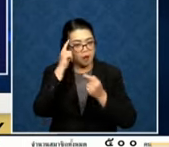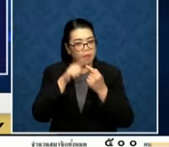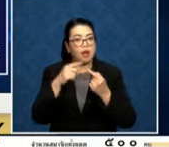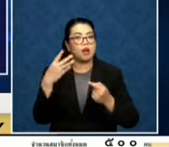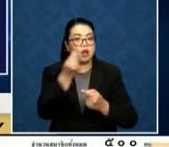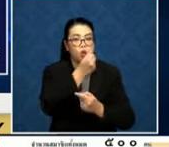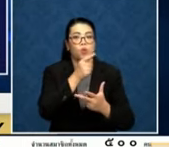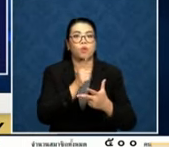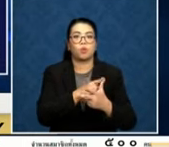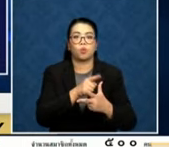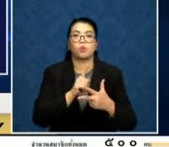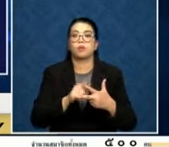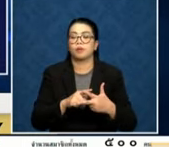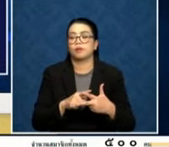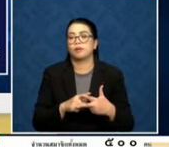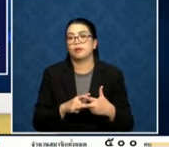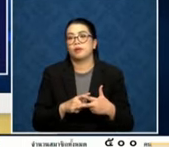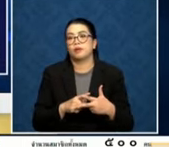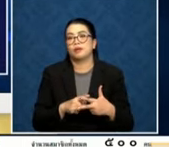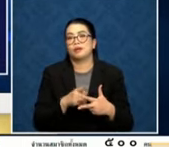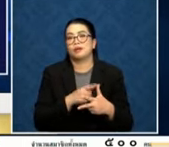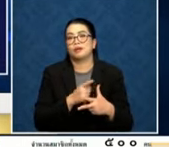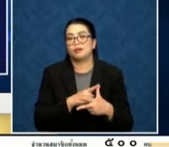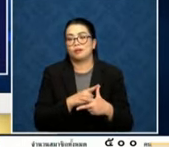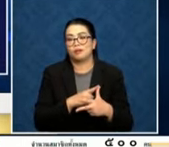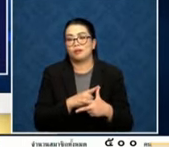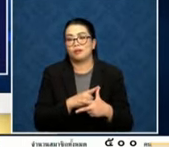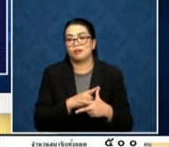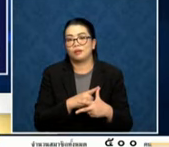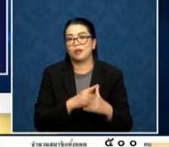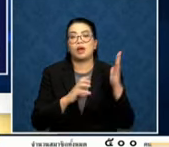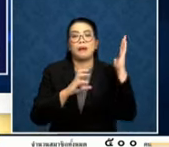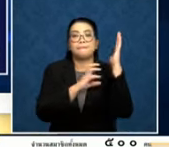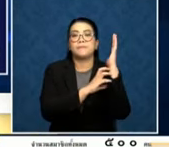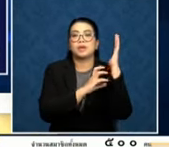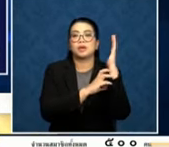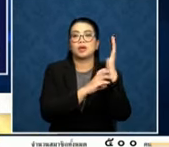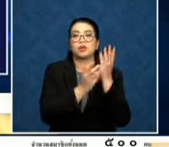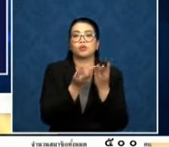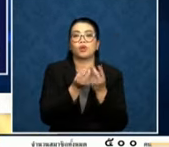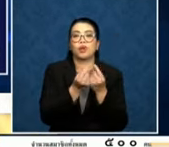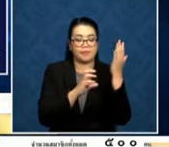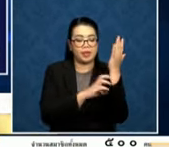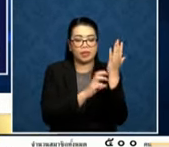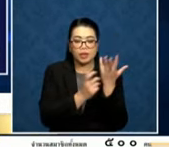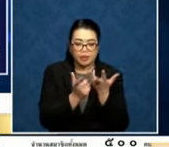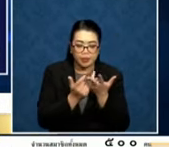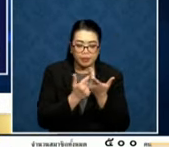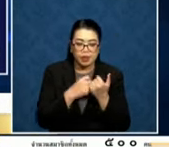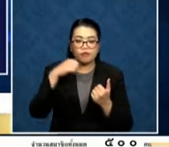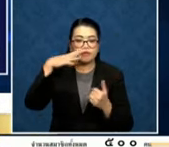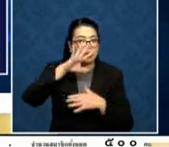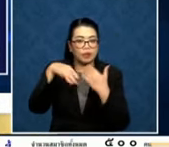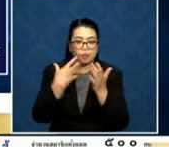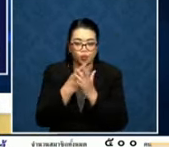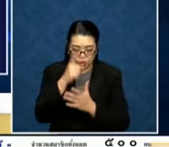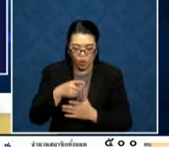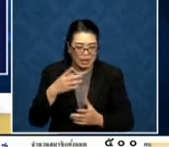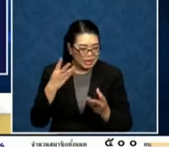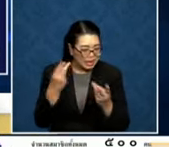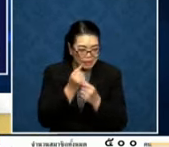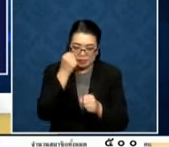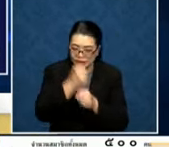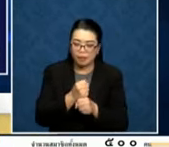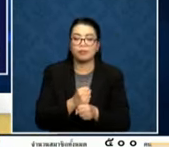ให้ทาทายขึ้นกว่าเดิมครับไอ้Smart meครับผมผมขอตั้งเป้าให้เป็น 60%ของผู้ใช้ไฟทั้งหมดลถ